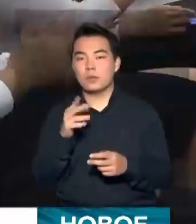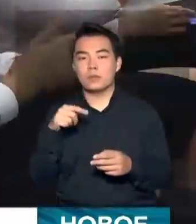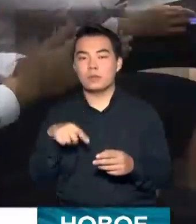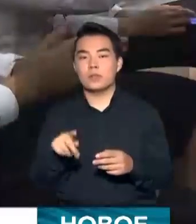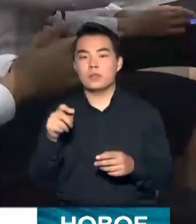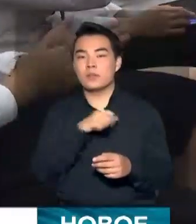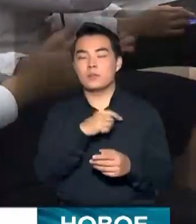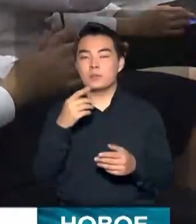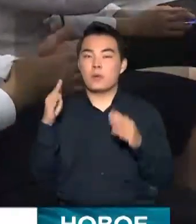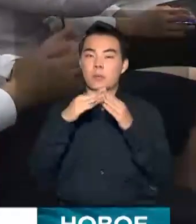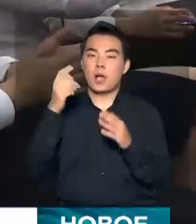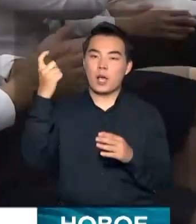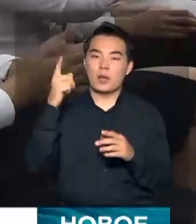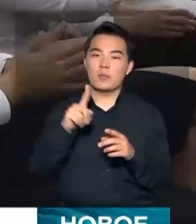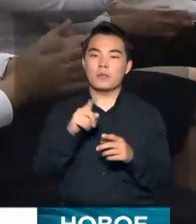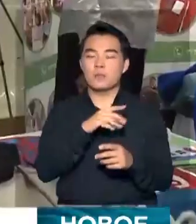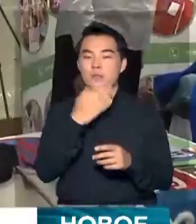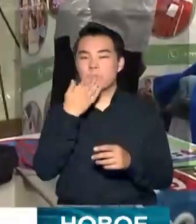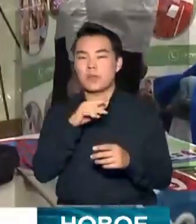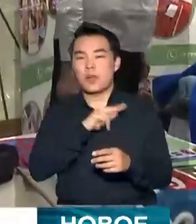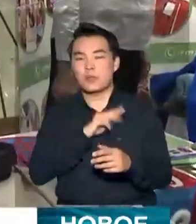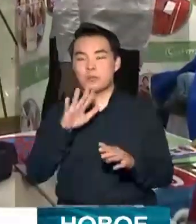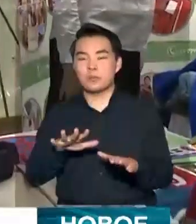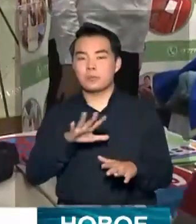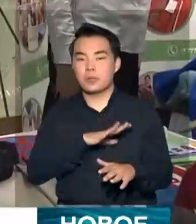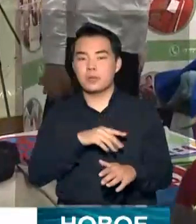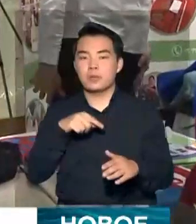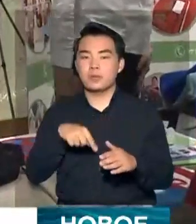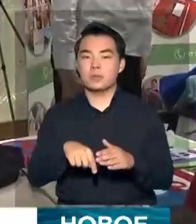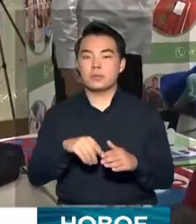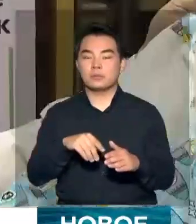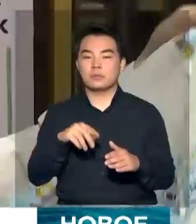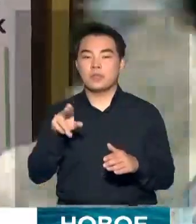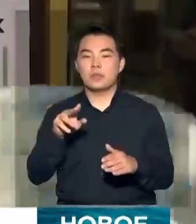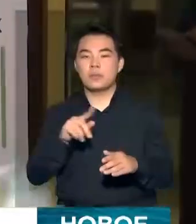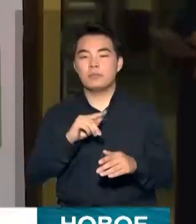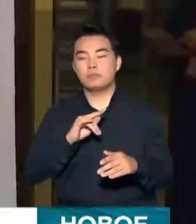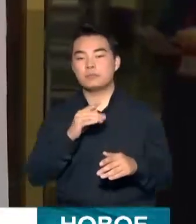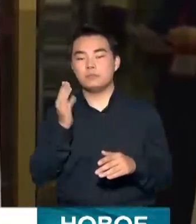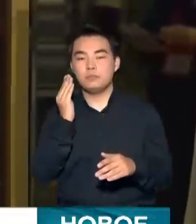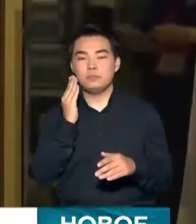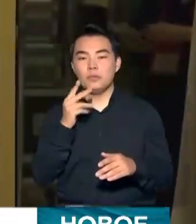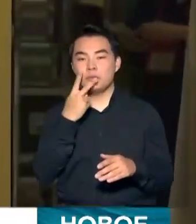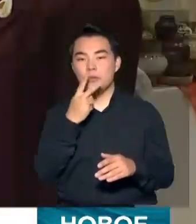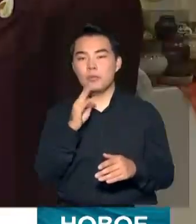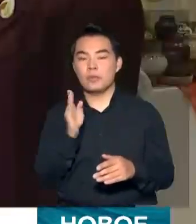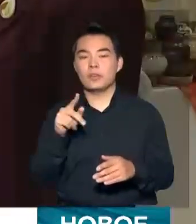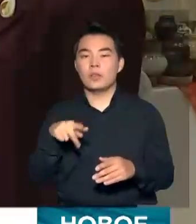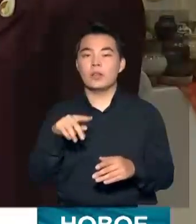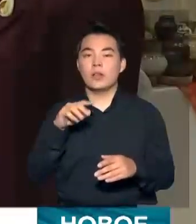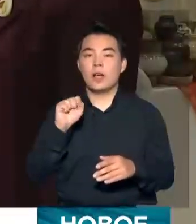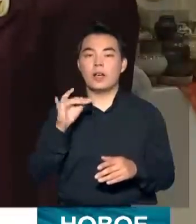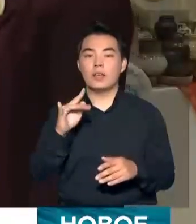был домохозяйкой, кто-то трудился на нелюбимой работе, а кто-то засиделся в декрете. Как, например, молодая девушка Аим из